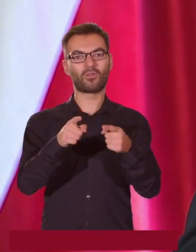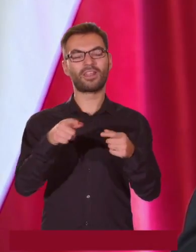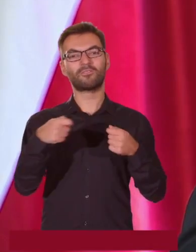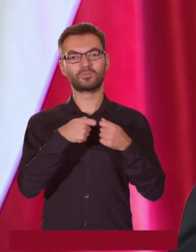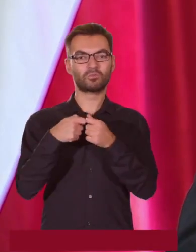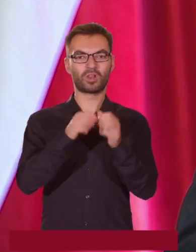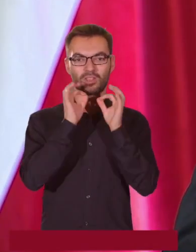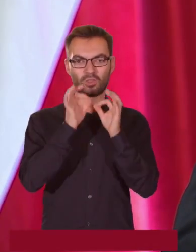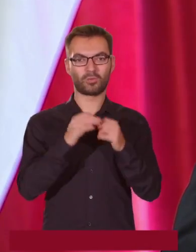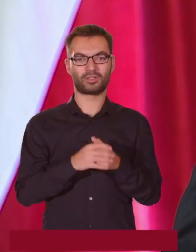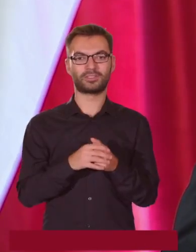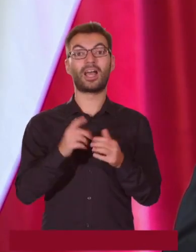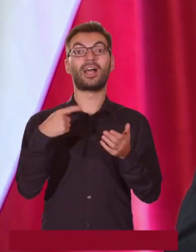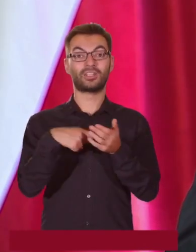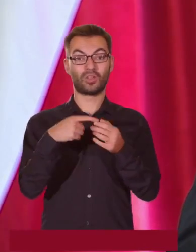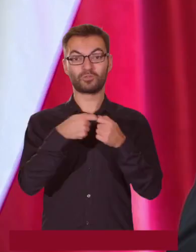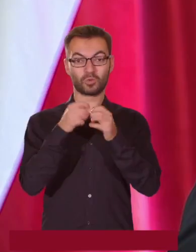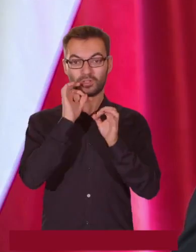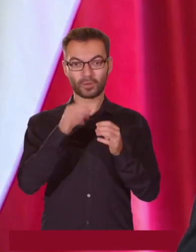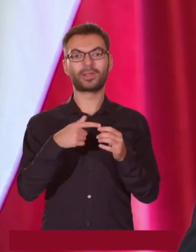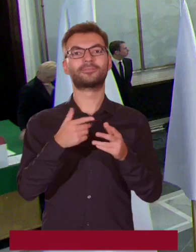zabezpiecza dobro każdego obywatela.